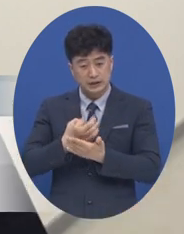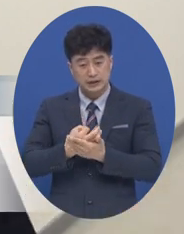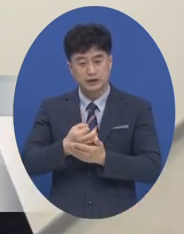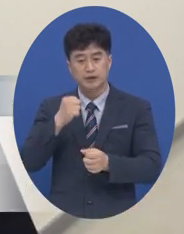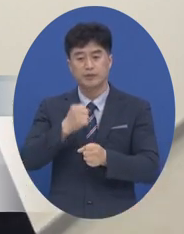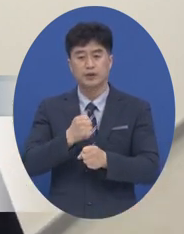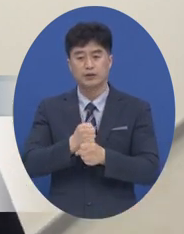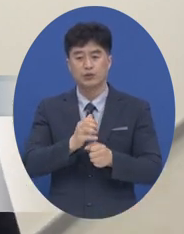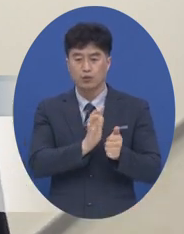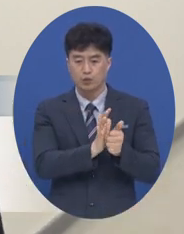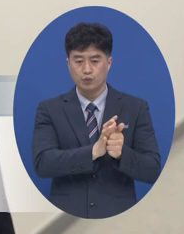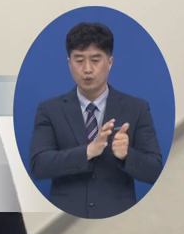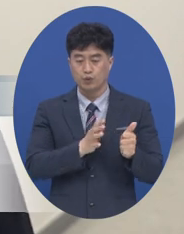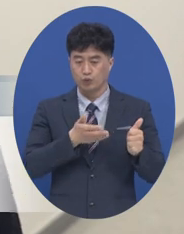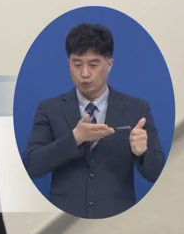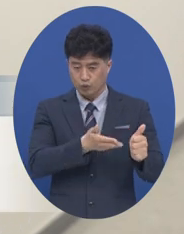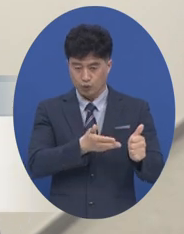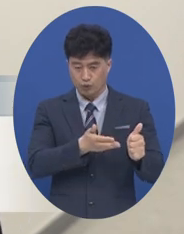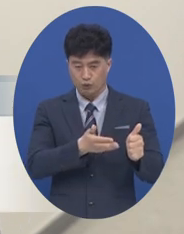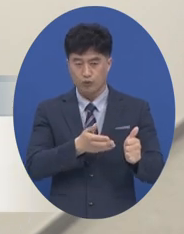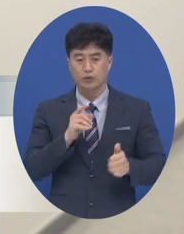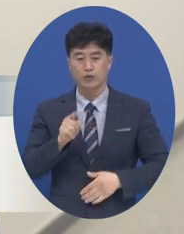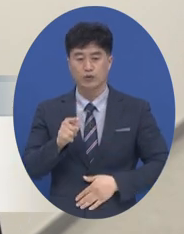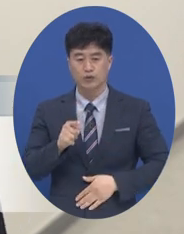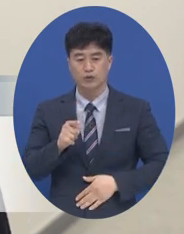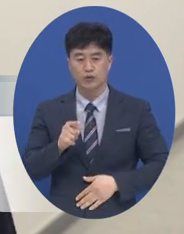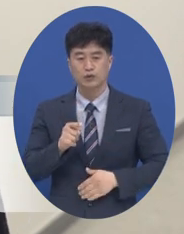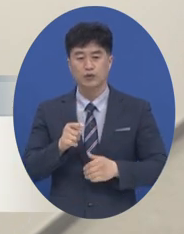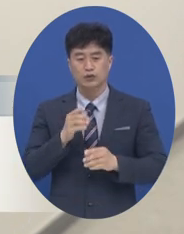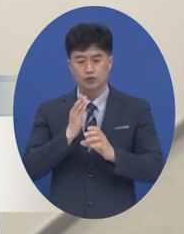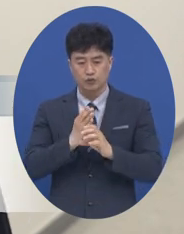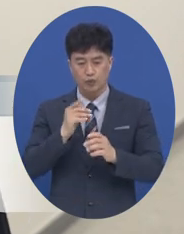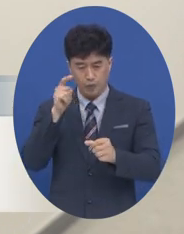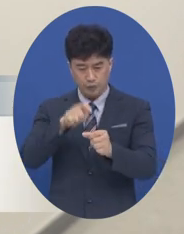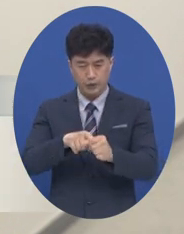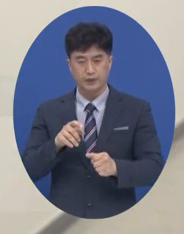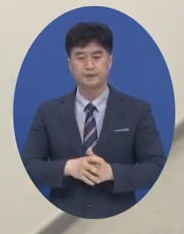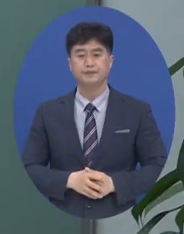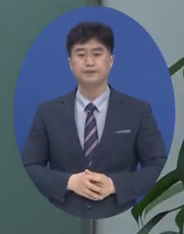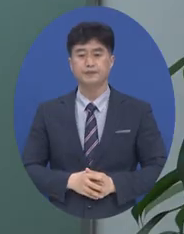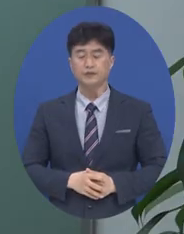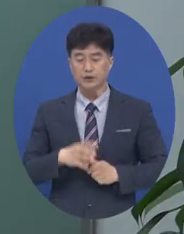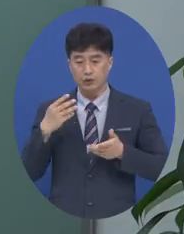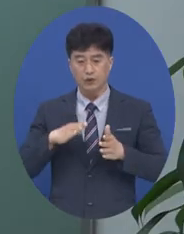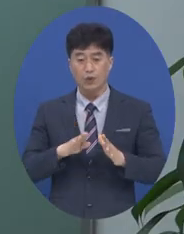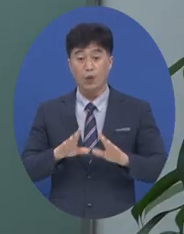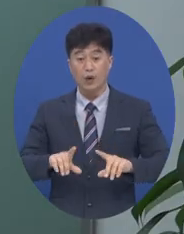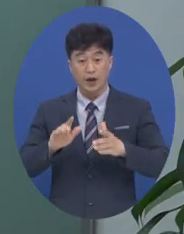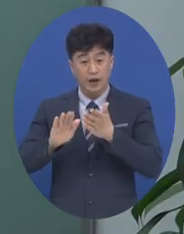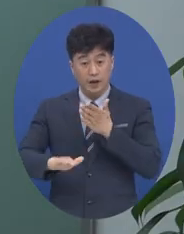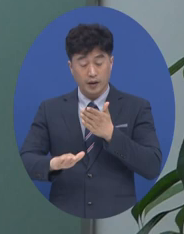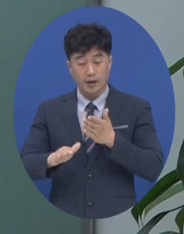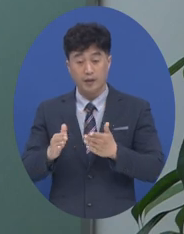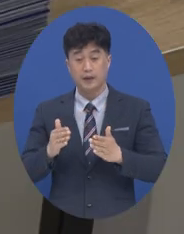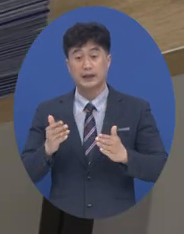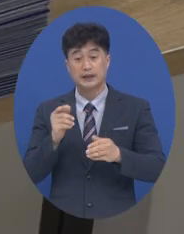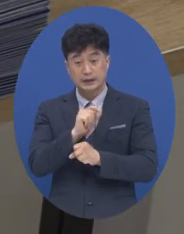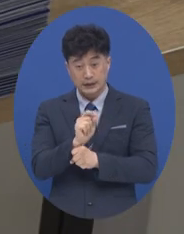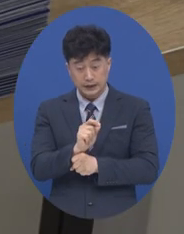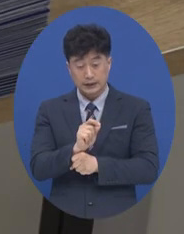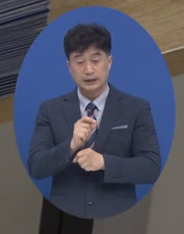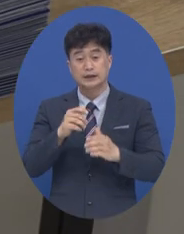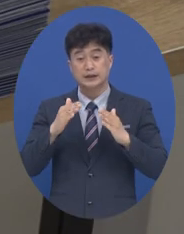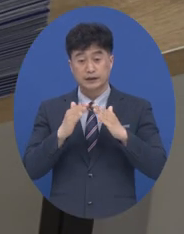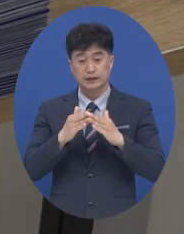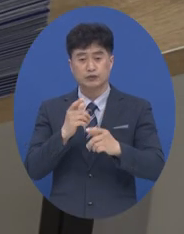4 수액을 성취할 수 있도록 지원하는 것이 예 총장 보프 입니다 경도는 올 하반기 스토리 작가 하우스 를